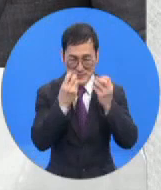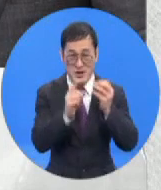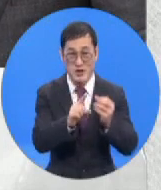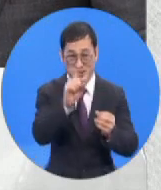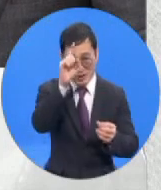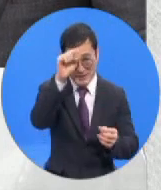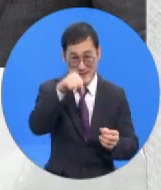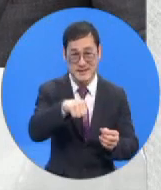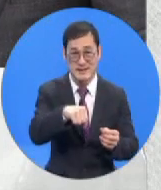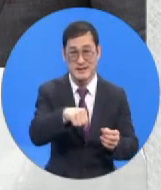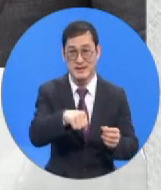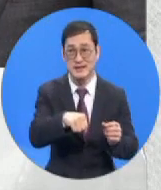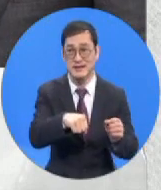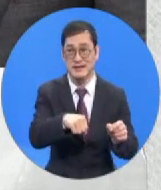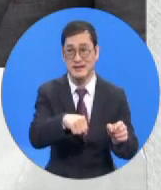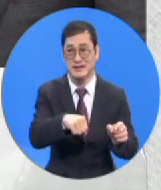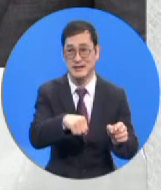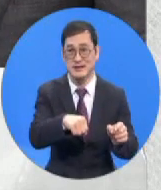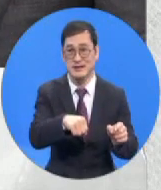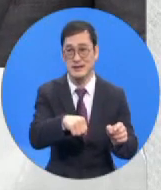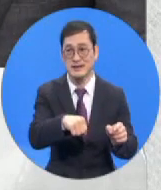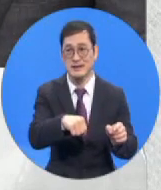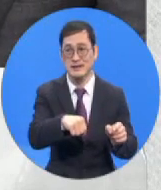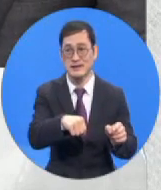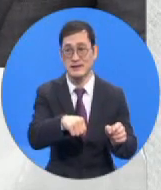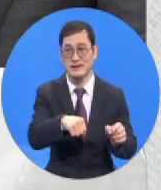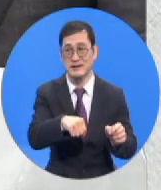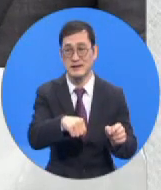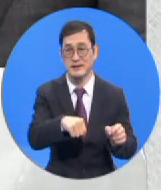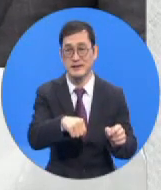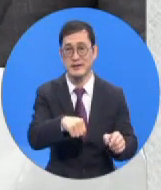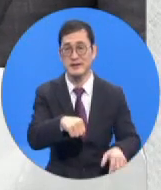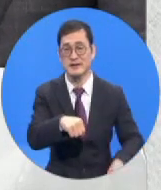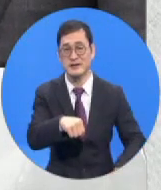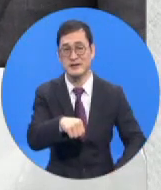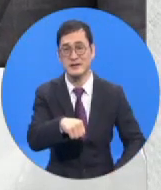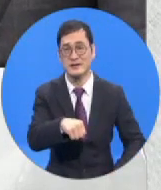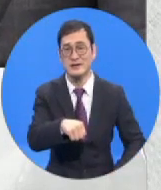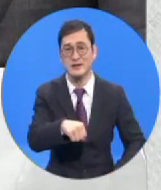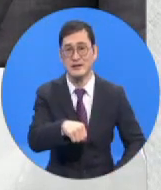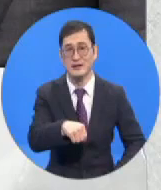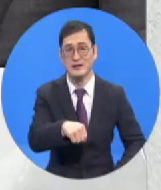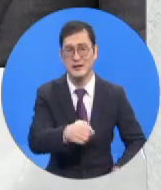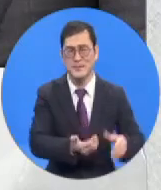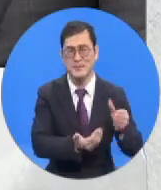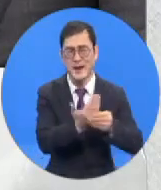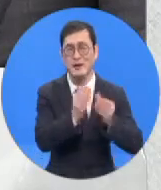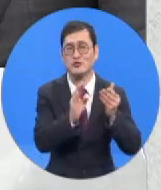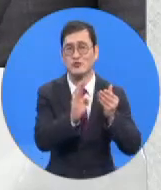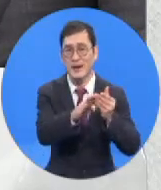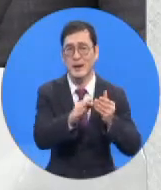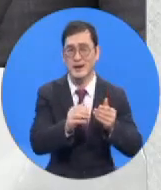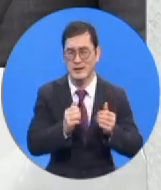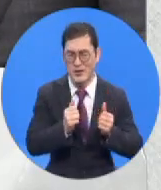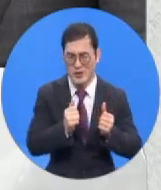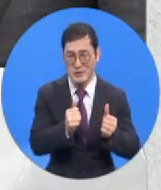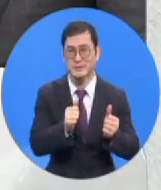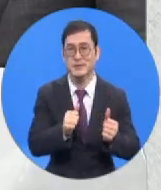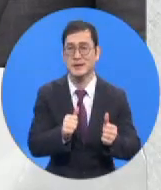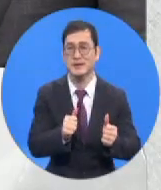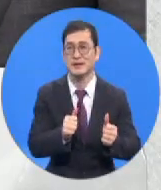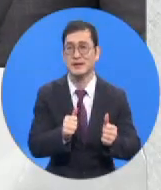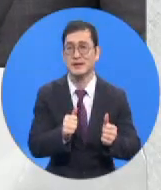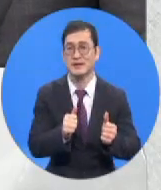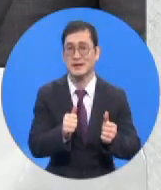협조를 했어요. 실제로 뒤에 홍리시를 통해 가지고 전체 지원을 하고 예. 지금도. 여러 종교 단체 중에서 방역 수칙을